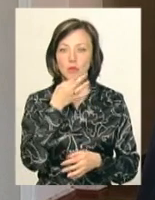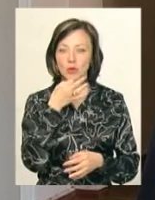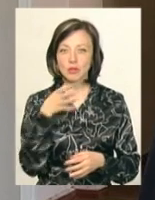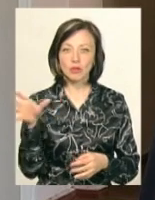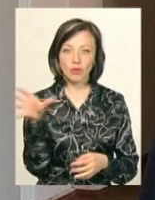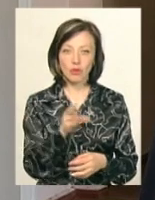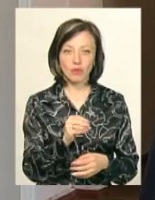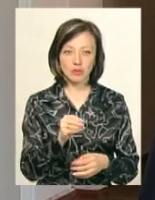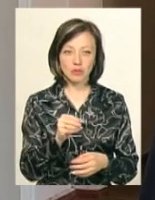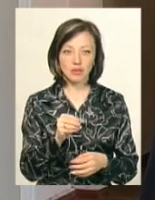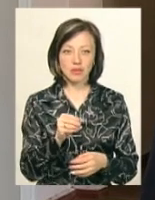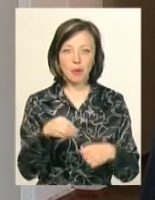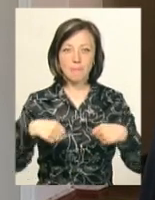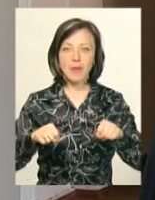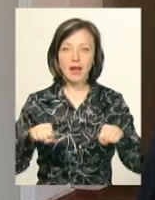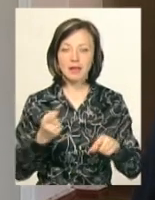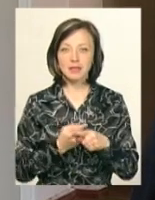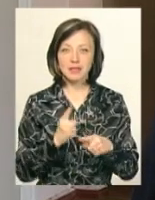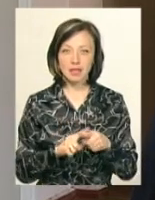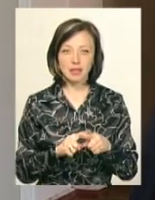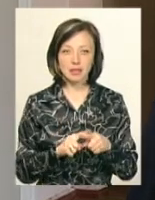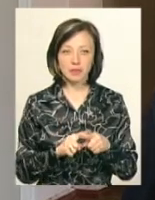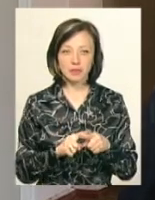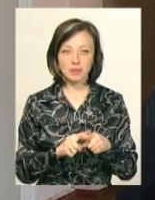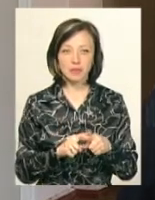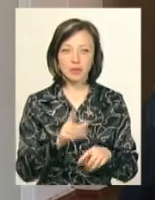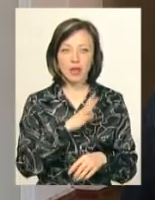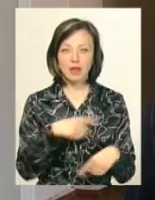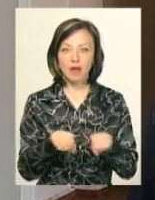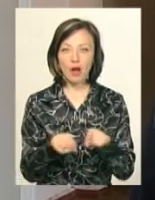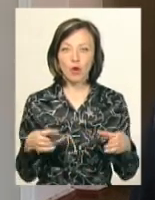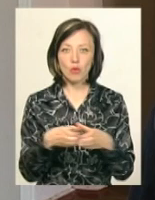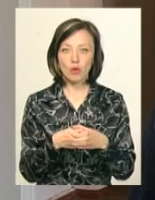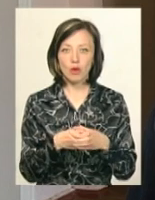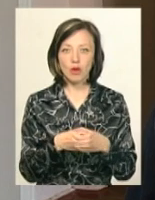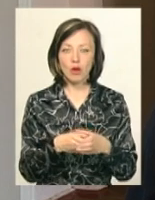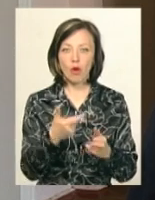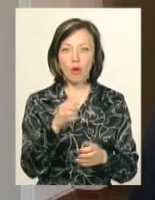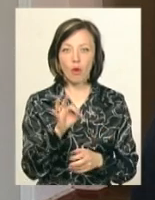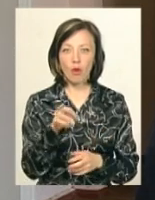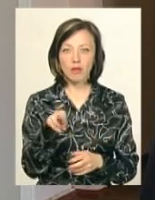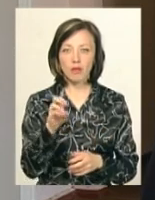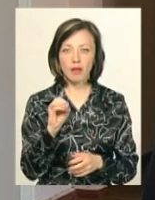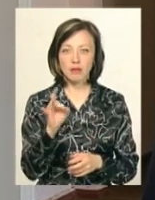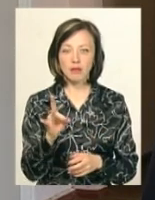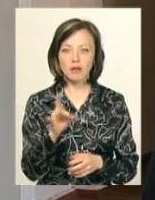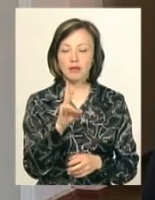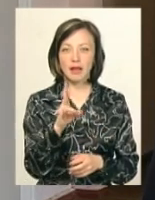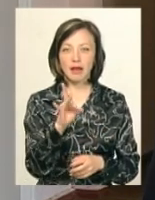дуже байкери, це була така група Golden Ring, голландська,